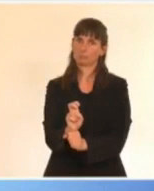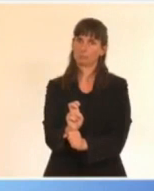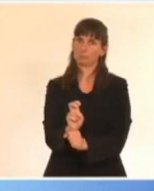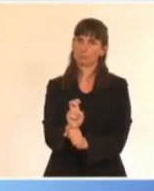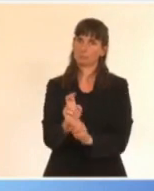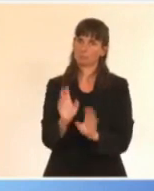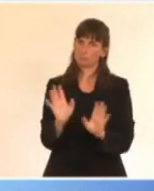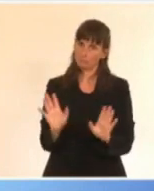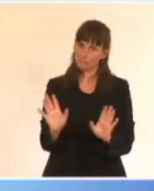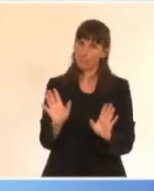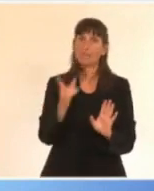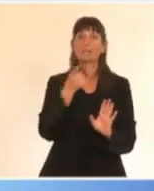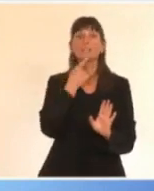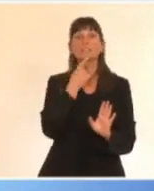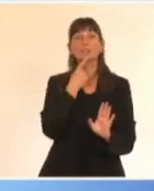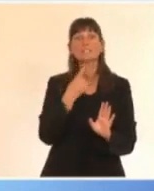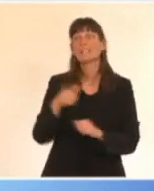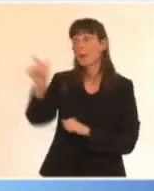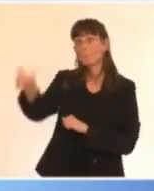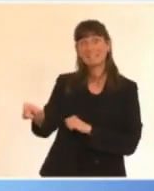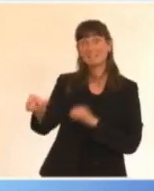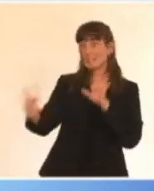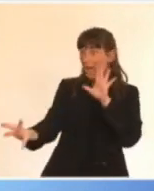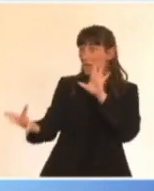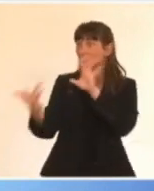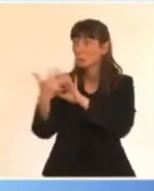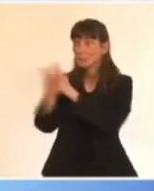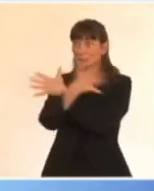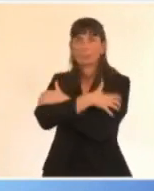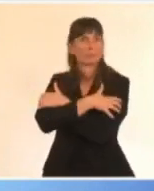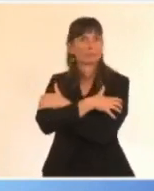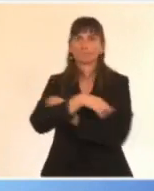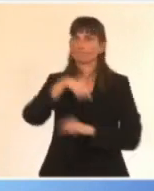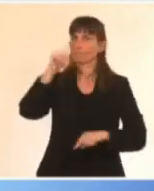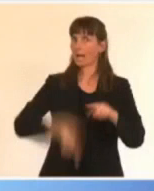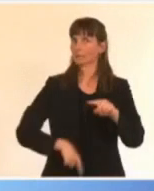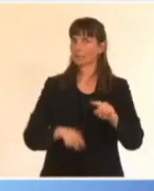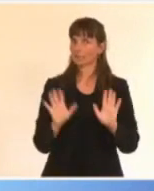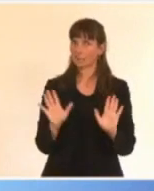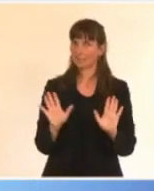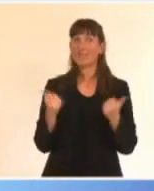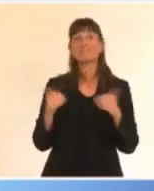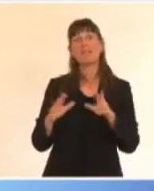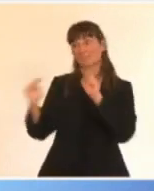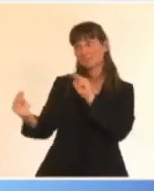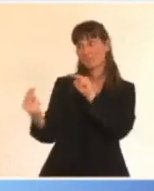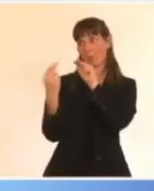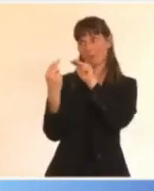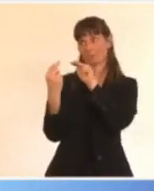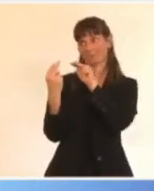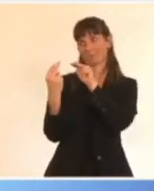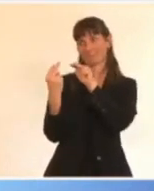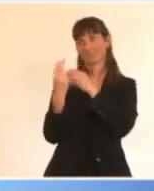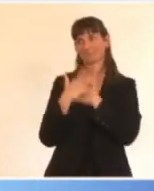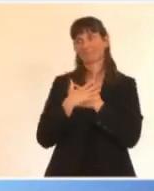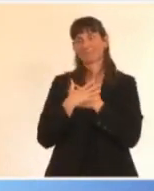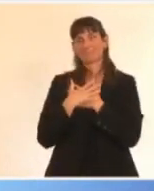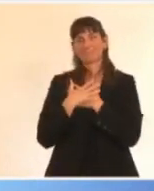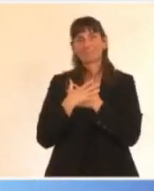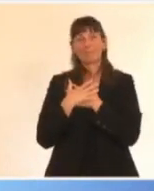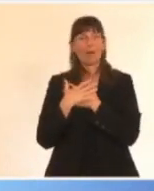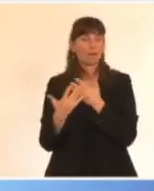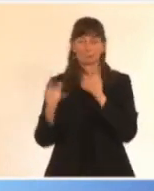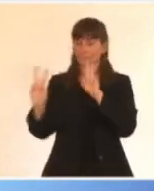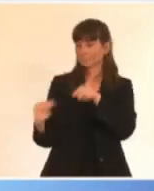l'impossibilité maintenue d'aller toucher la personne, d'être en contact physique. Par contre, il y aura un contact visuel. On peut passer beaucoup de choses avec